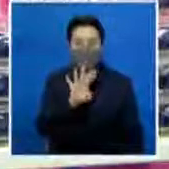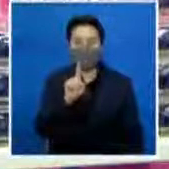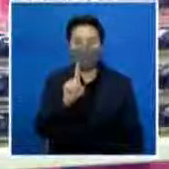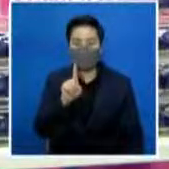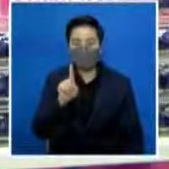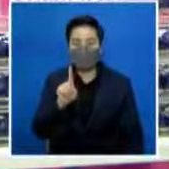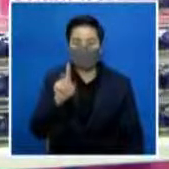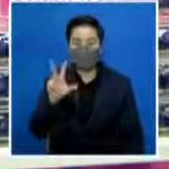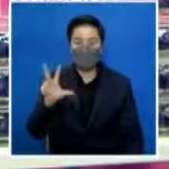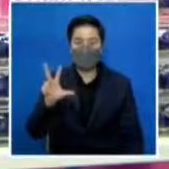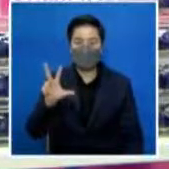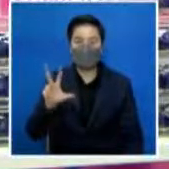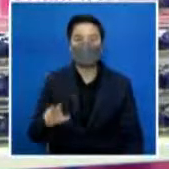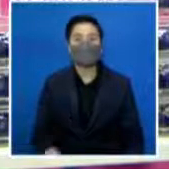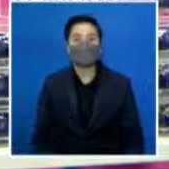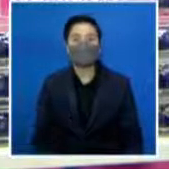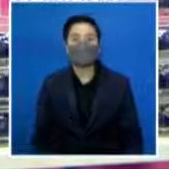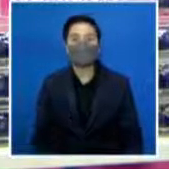7854113